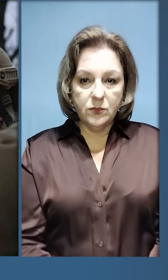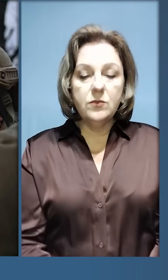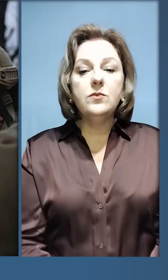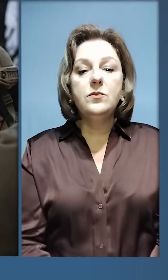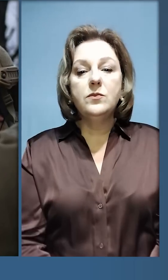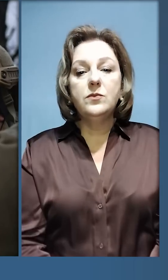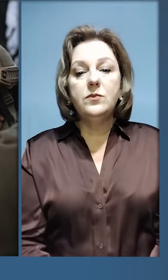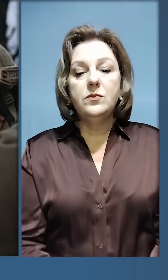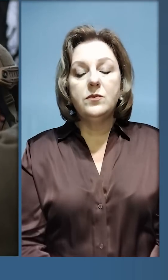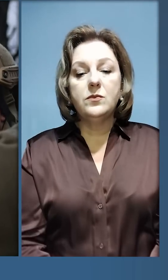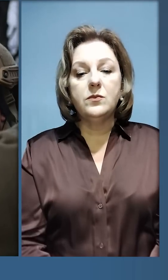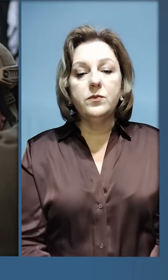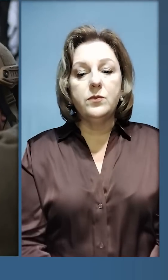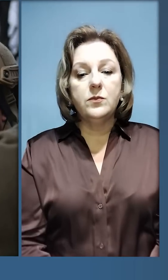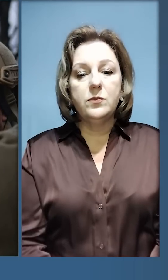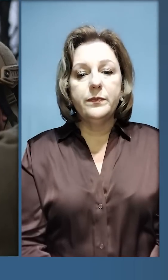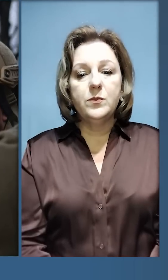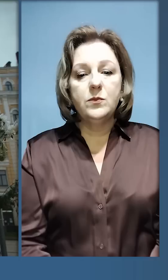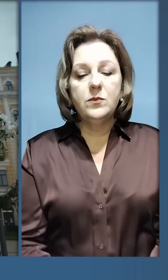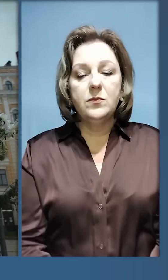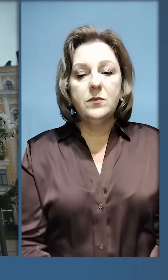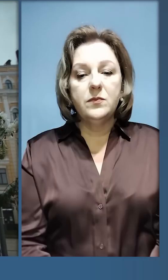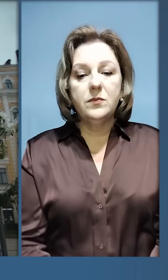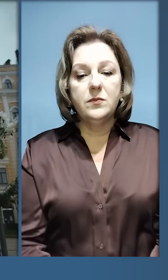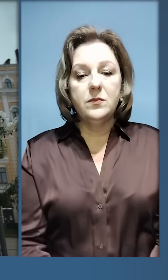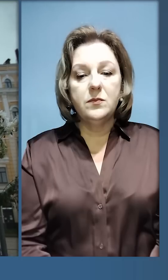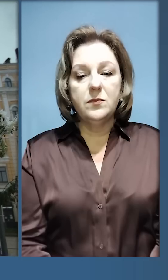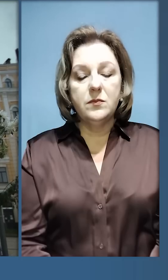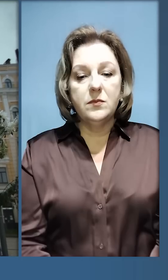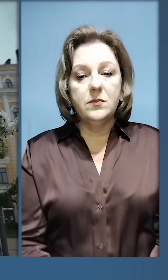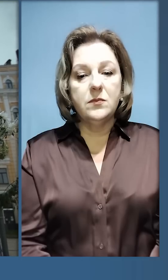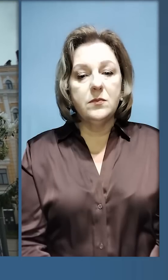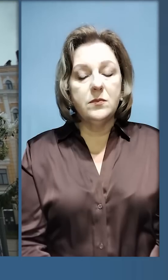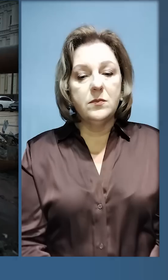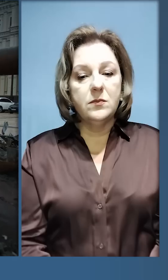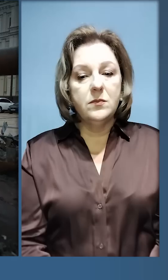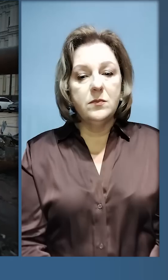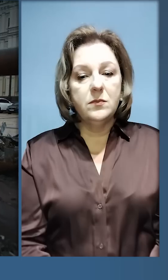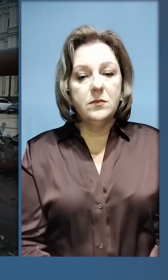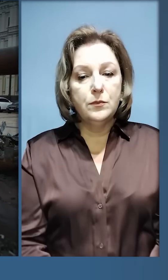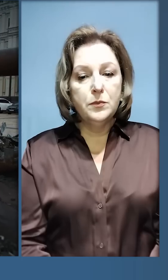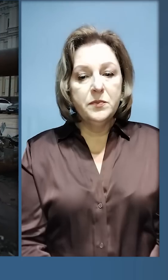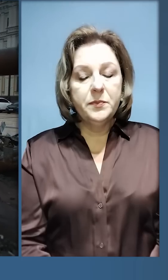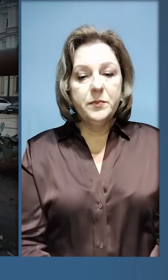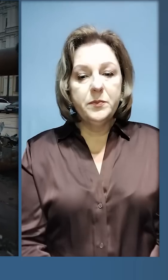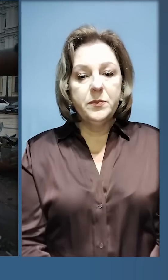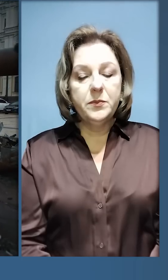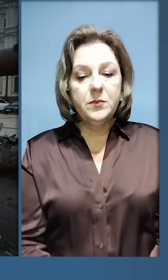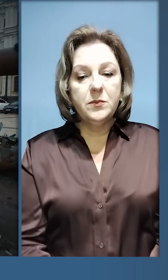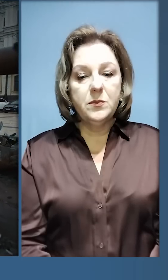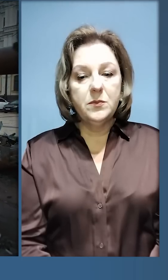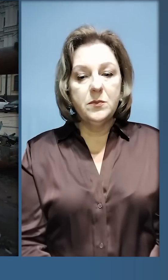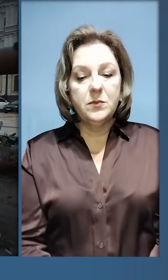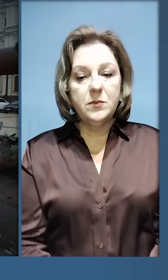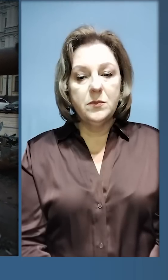Russia's military appears to have suffered heavy losses before being driven out of the area around Kyiv. Armored vehicles in Bucha